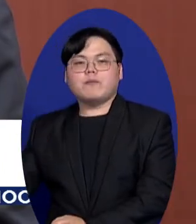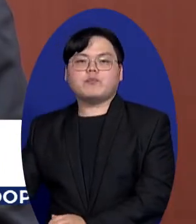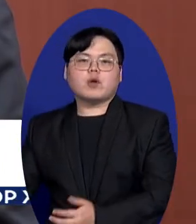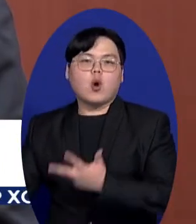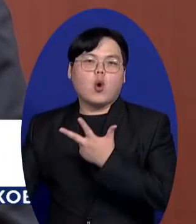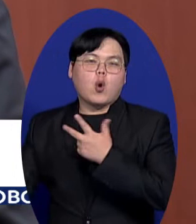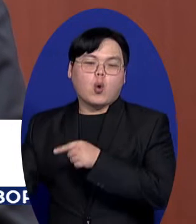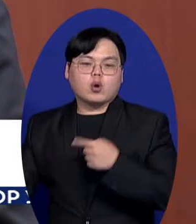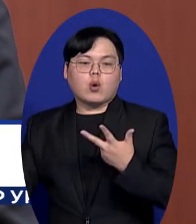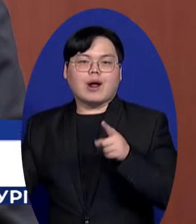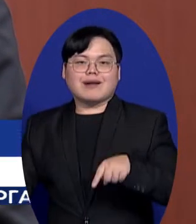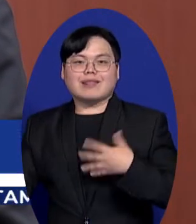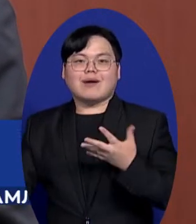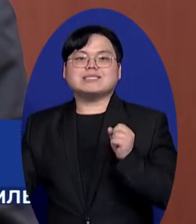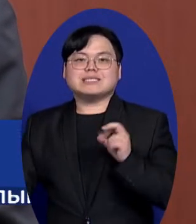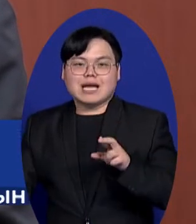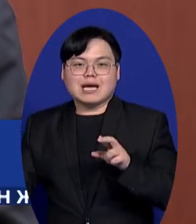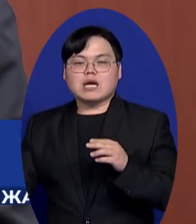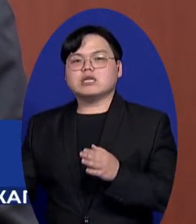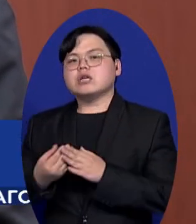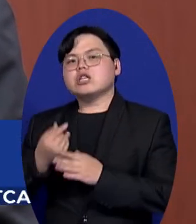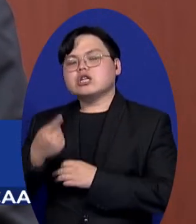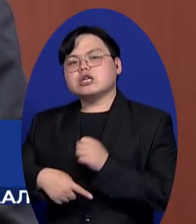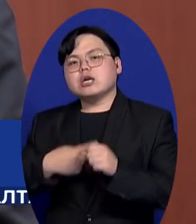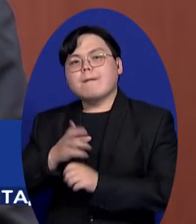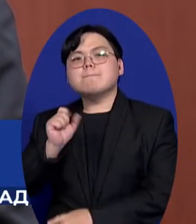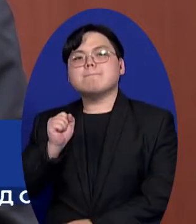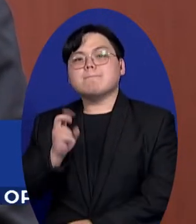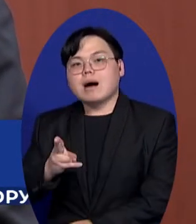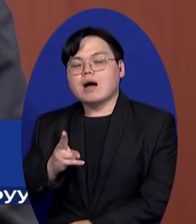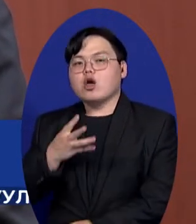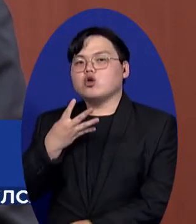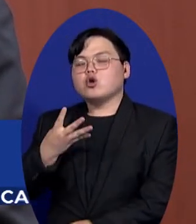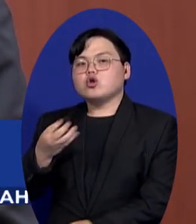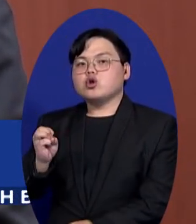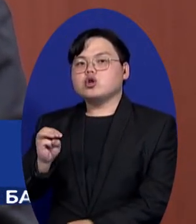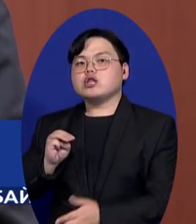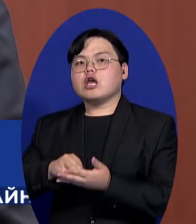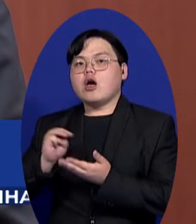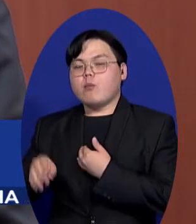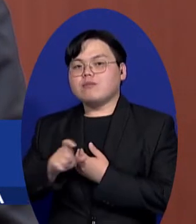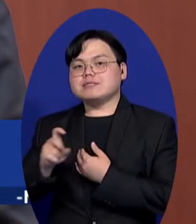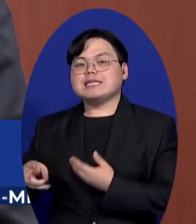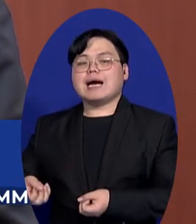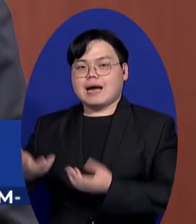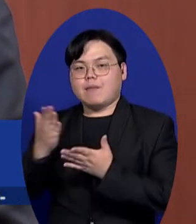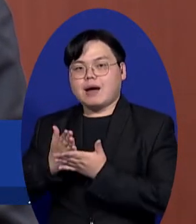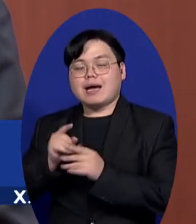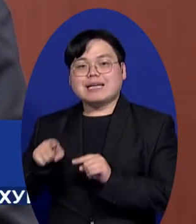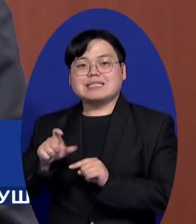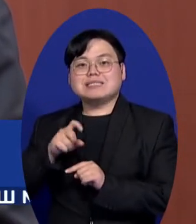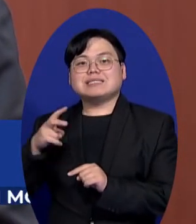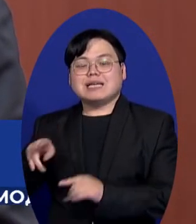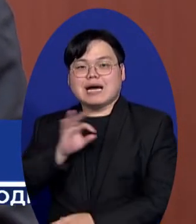3.5 сая төгрөгийн төлбөр байдаг гэж бодоход жилд арилжааны банкудаас 440 тэрбум төгрөгийн зээл гарч байгаа. Энэ зээл зөвхөн хэрэглэнэ